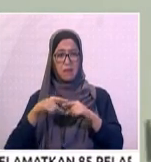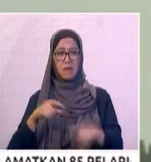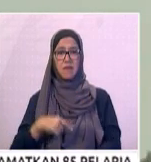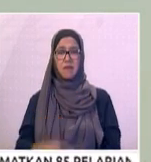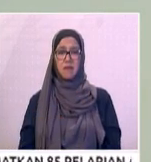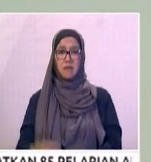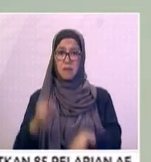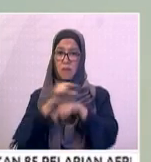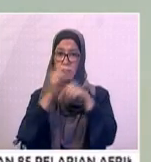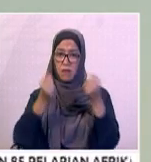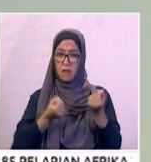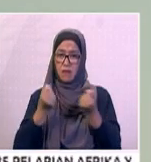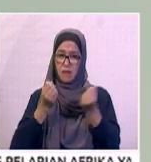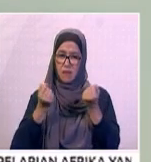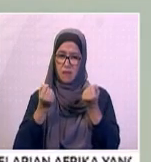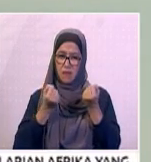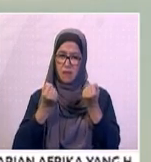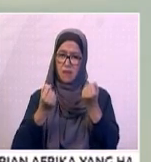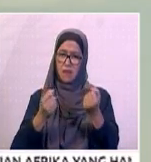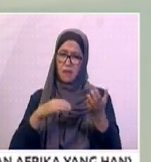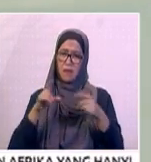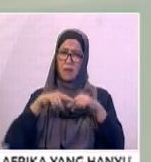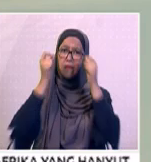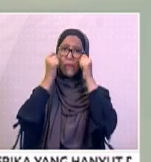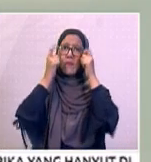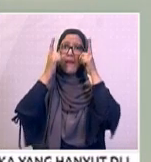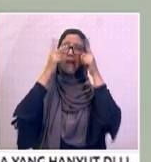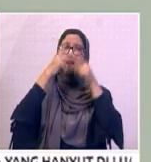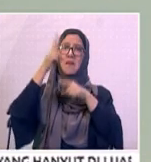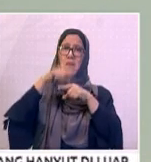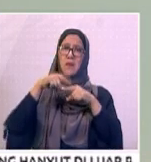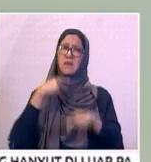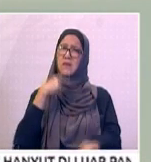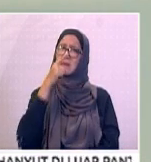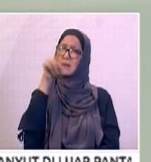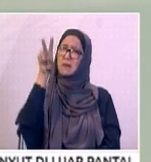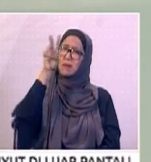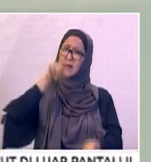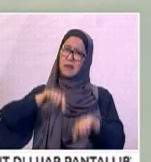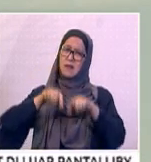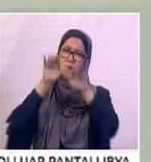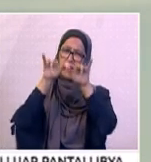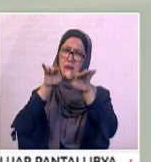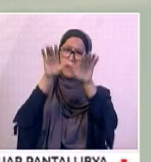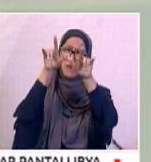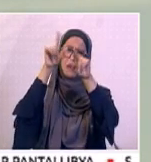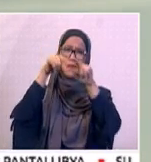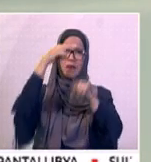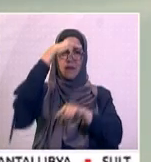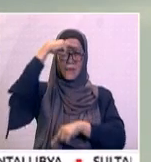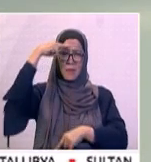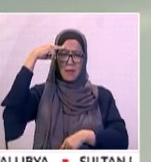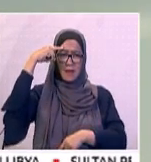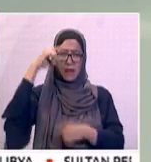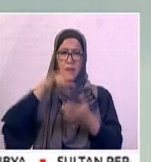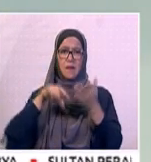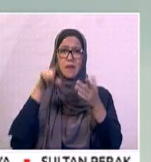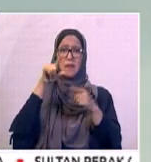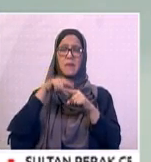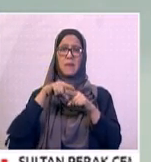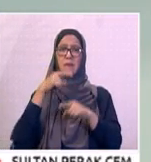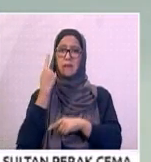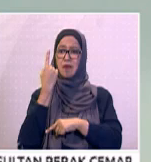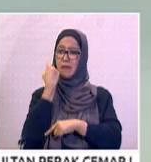melihat objek berwarna hitam terbang di udara Texas baru-baru ini. Video objek berbentuk segitiga itu tular di media